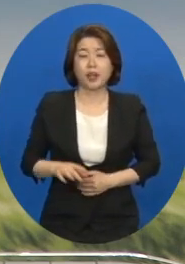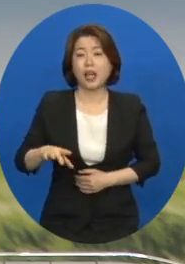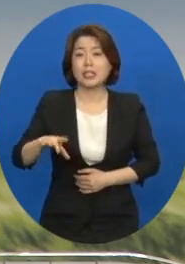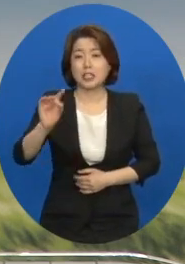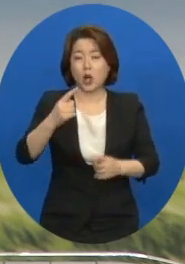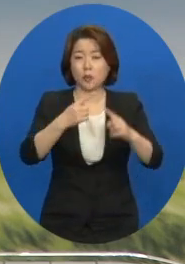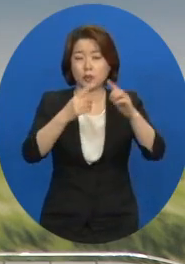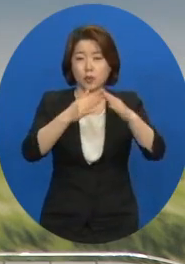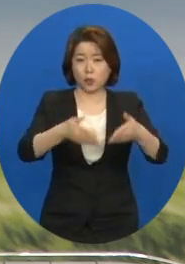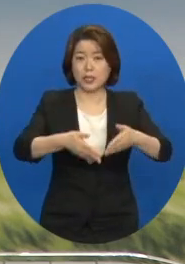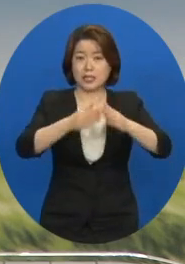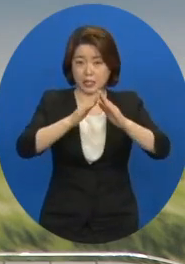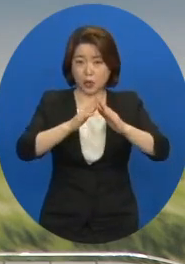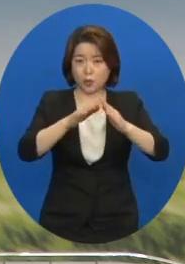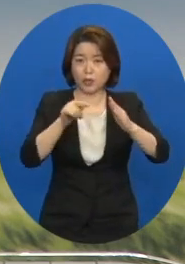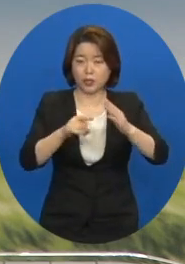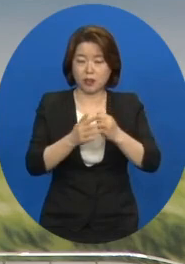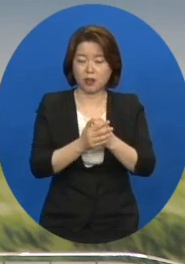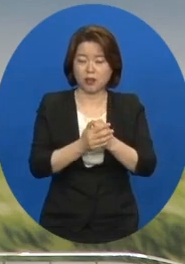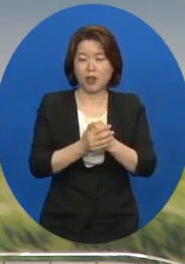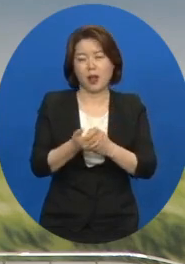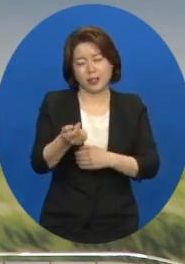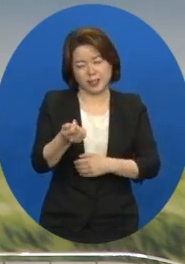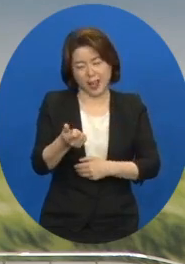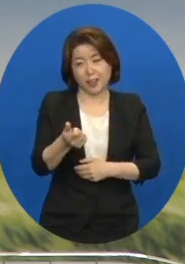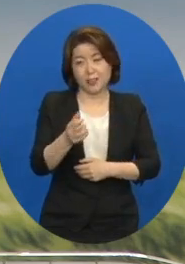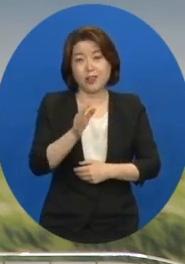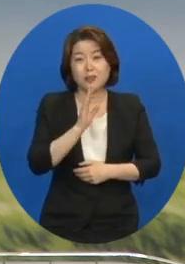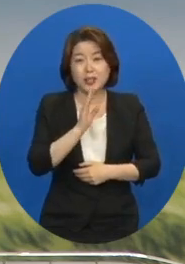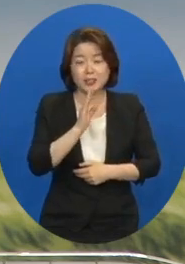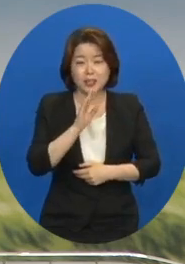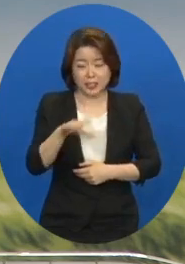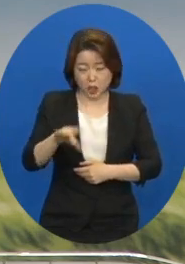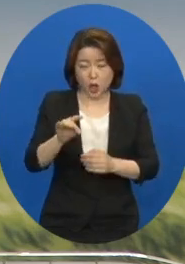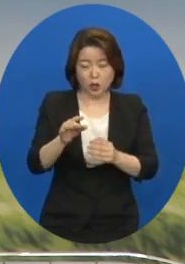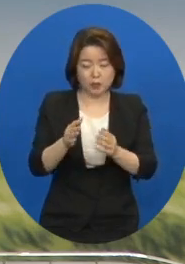처음 교회가 세워지는 것은 아주 작지요.